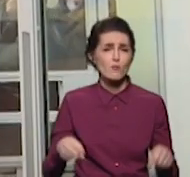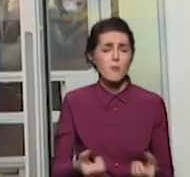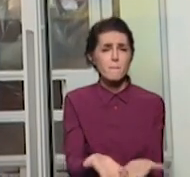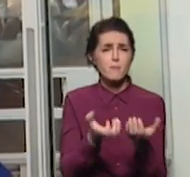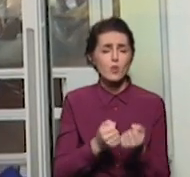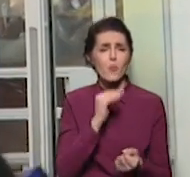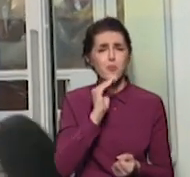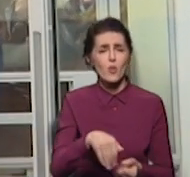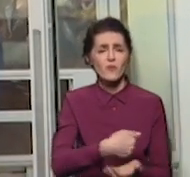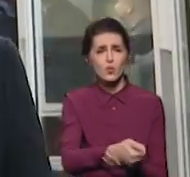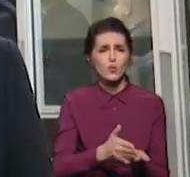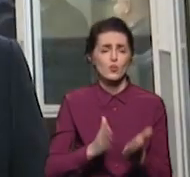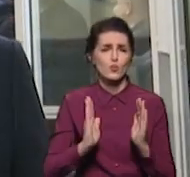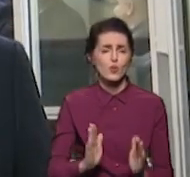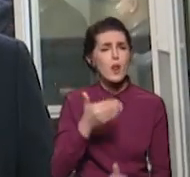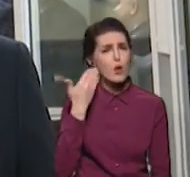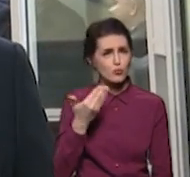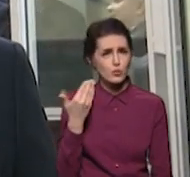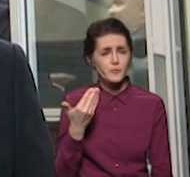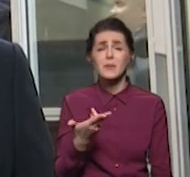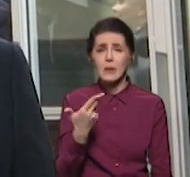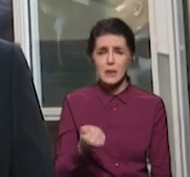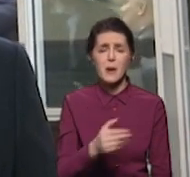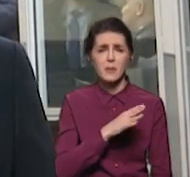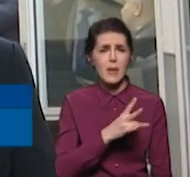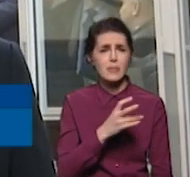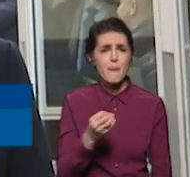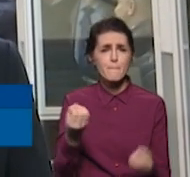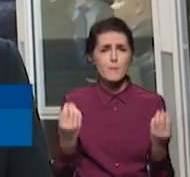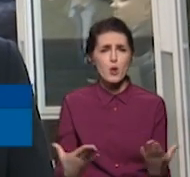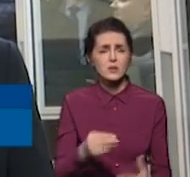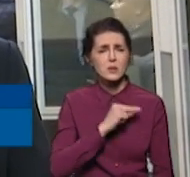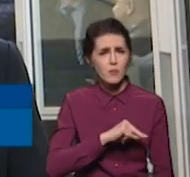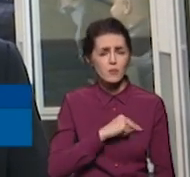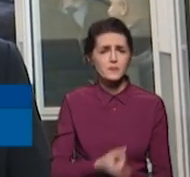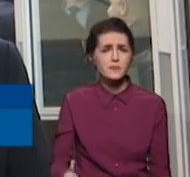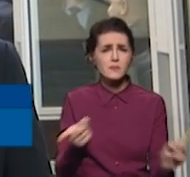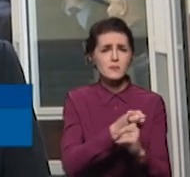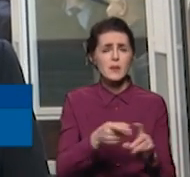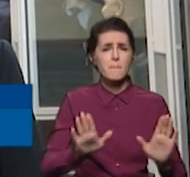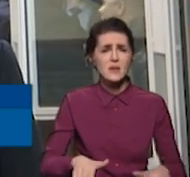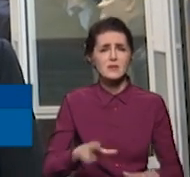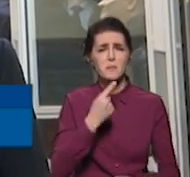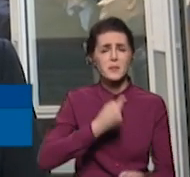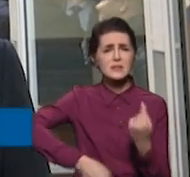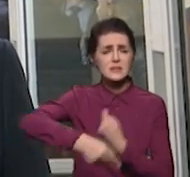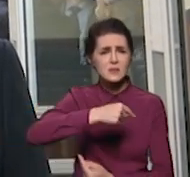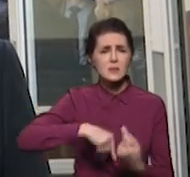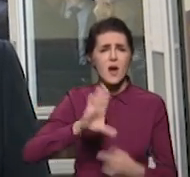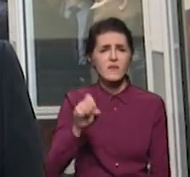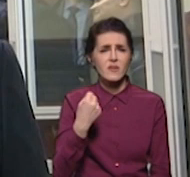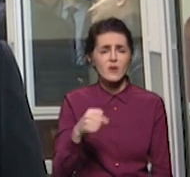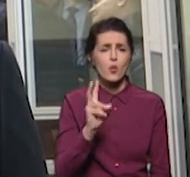профільні послуги стане легше. Це була дійсно непроста робота. До цього долучилися і представники місцевого бізнесу